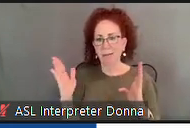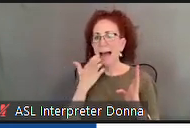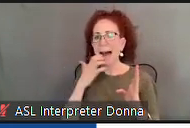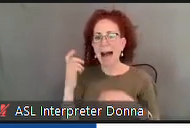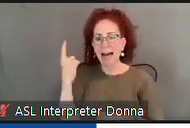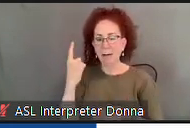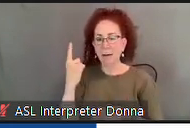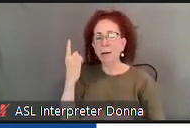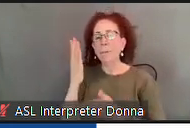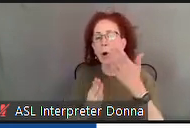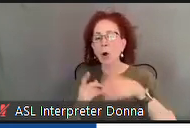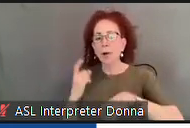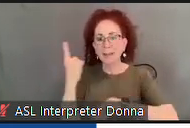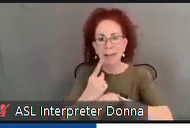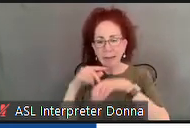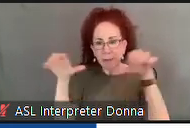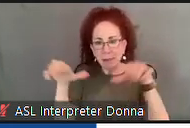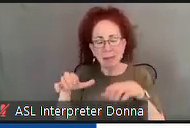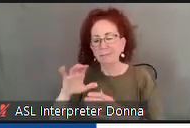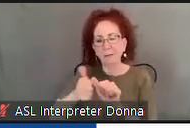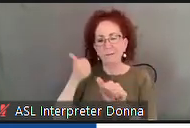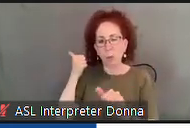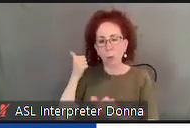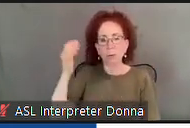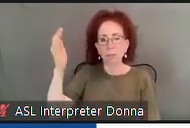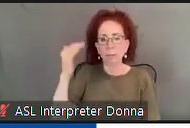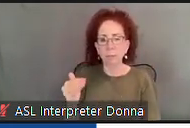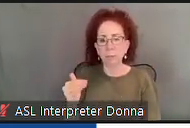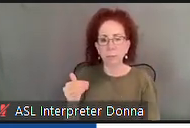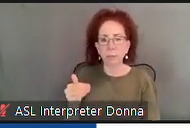11点钟到4点钟这段时间，尽量避免户外活动。